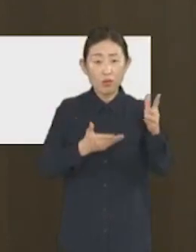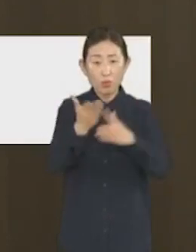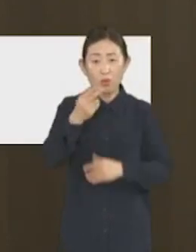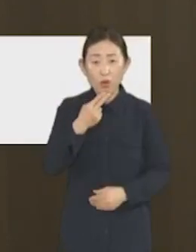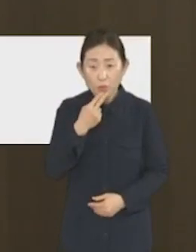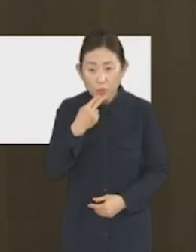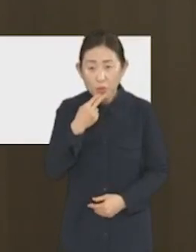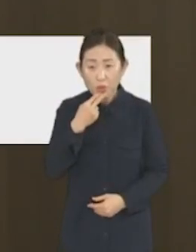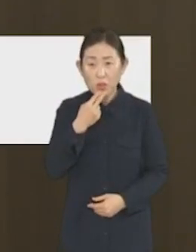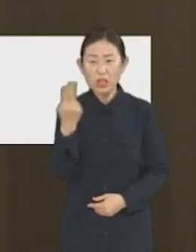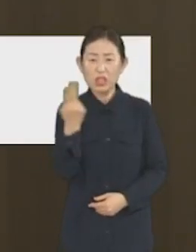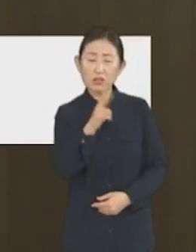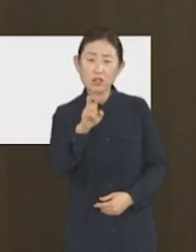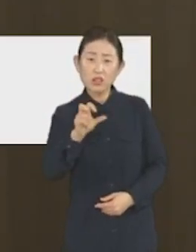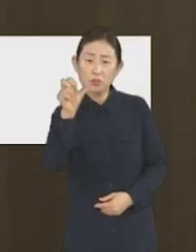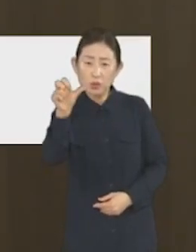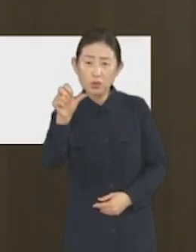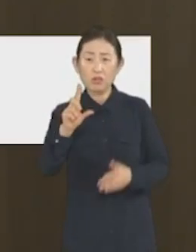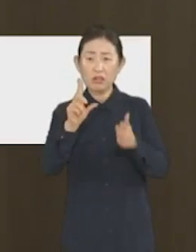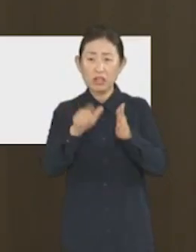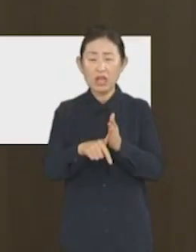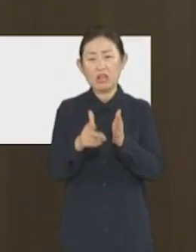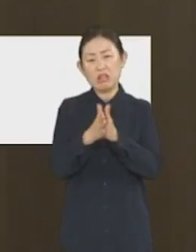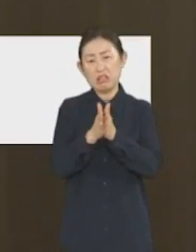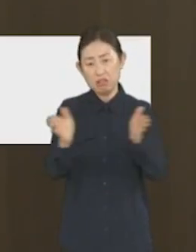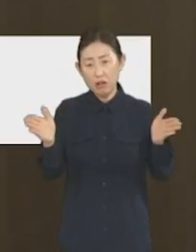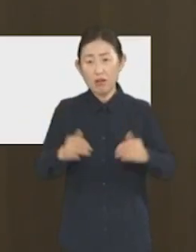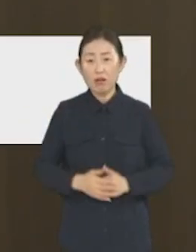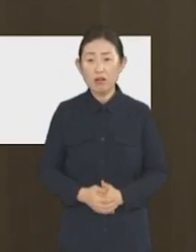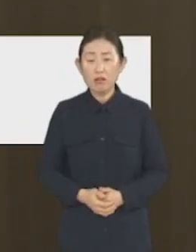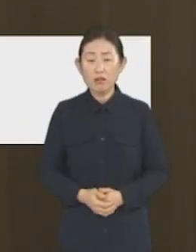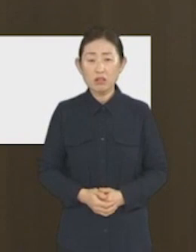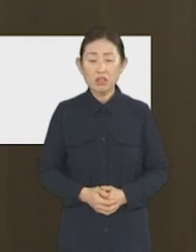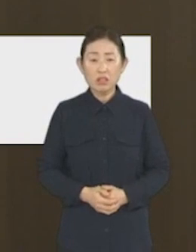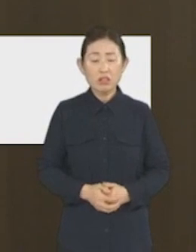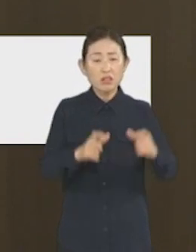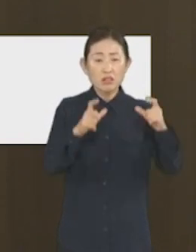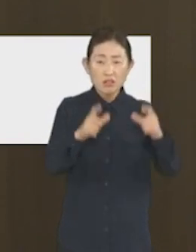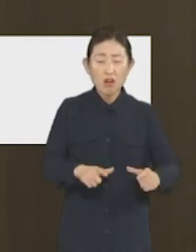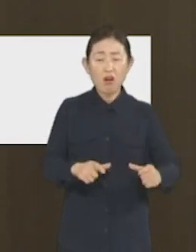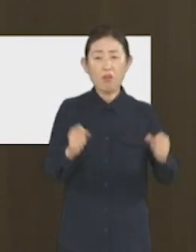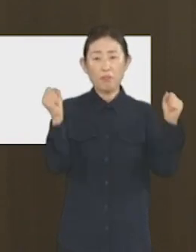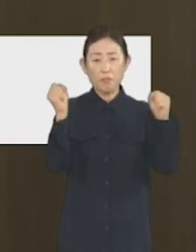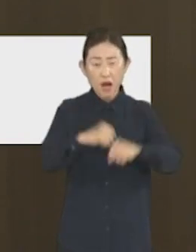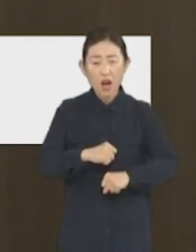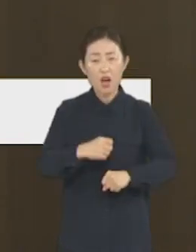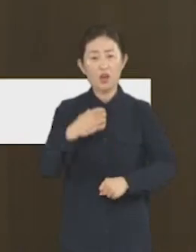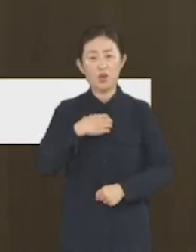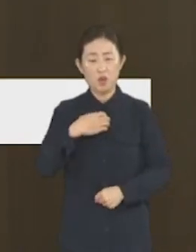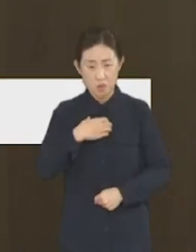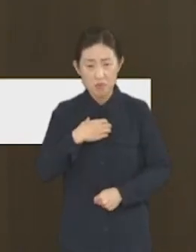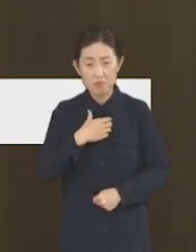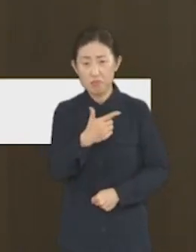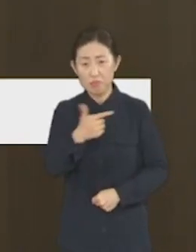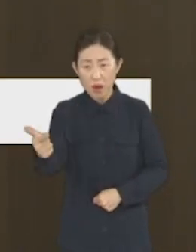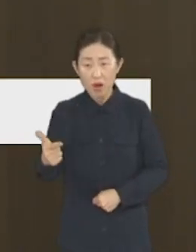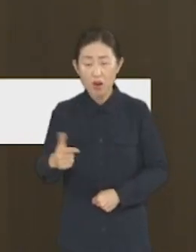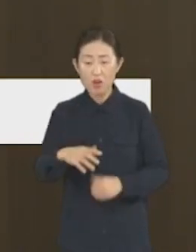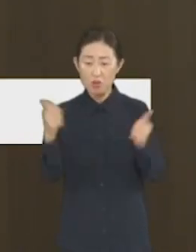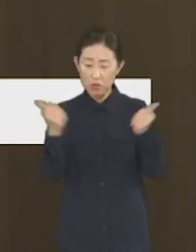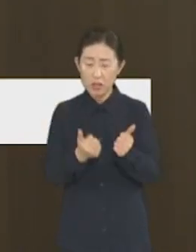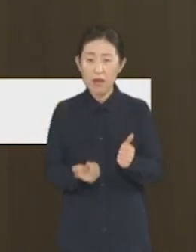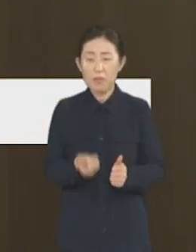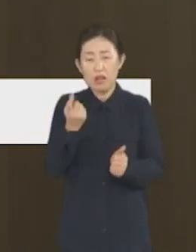않으면 2025년 정도에 시행될 수 있는데 이것은 지방의 소멸과 생존을 다루는 문제이기 때문에